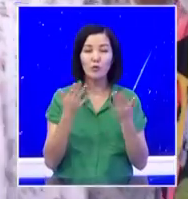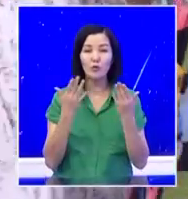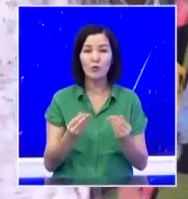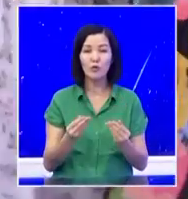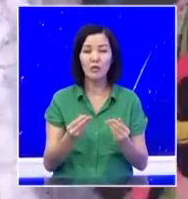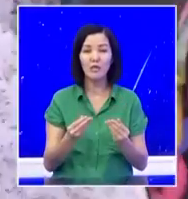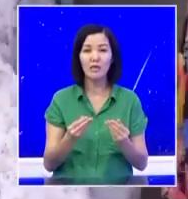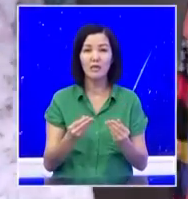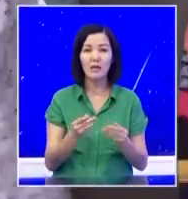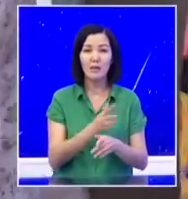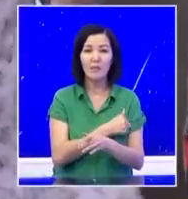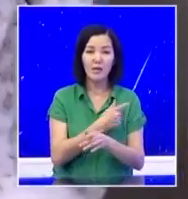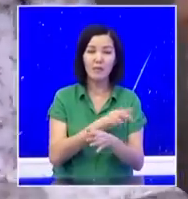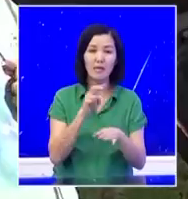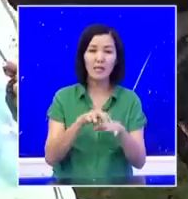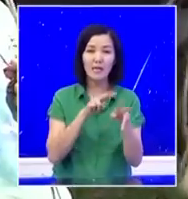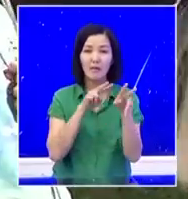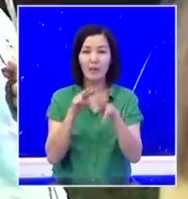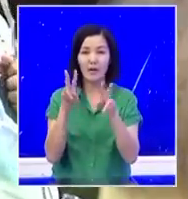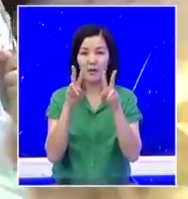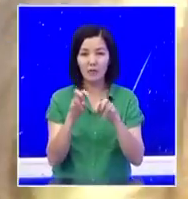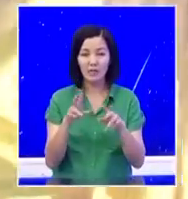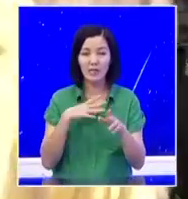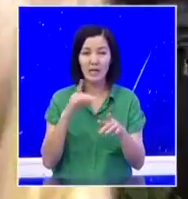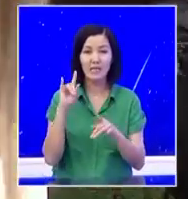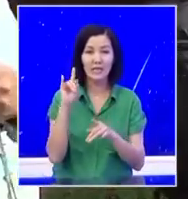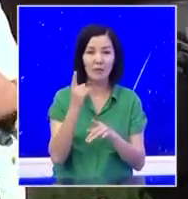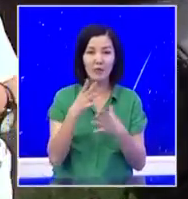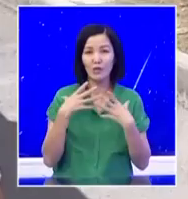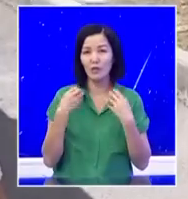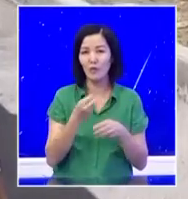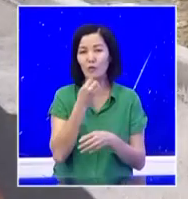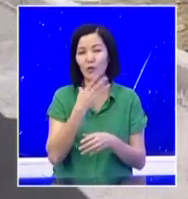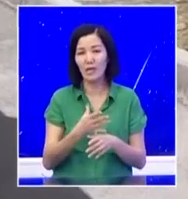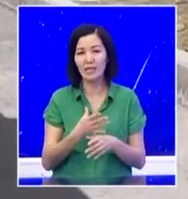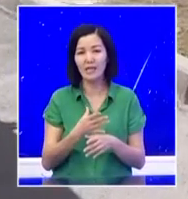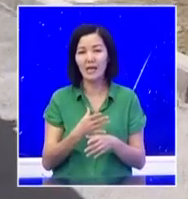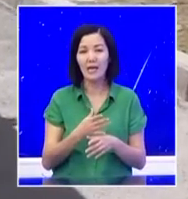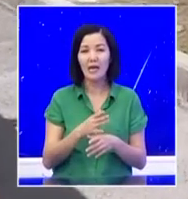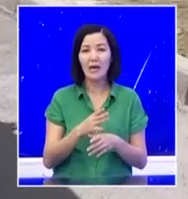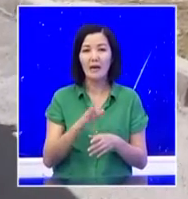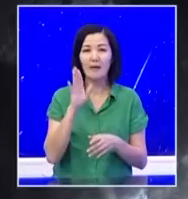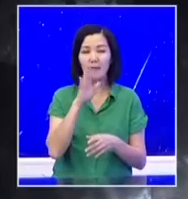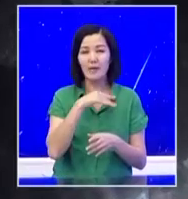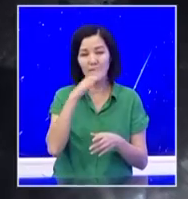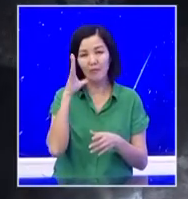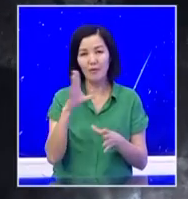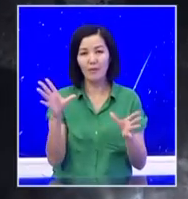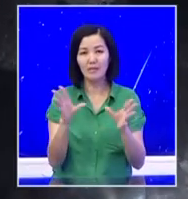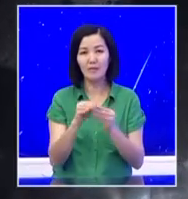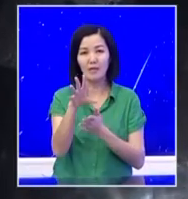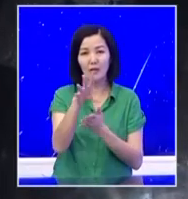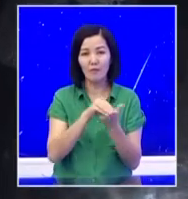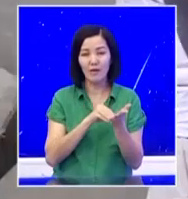мен медбикелердің бақылауында болған. Қазірде шақалақтардың денсаулығы жақсы, ал ерлі зайыптылар бір-бірінің көшірмесі